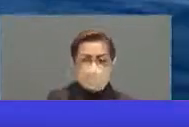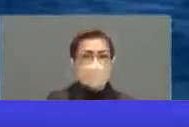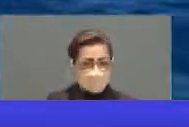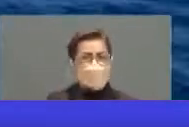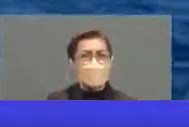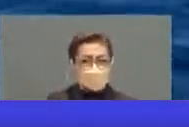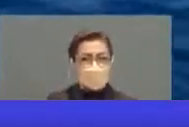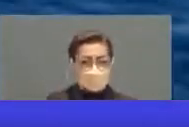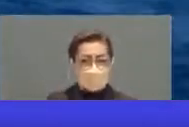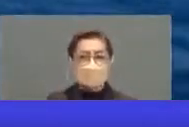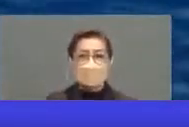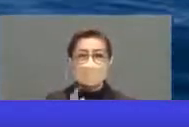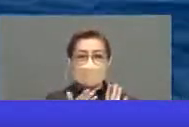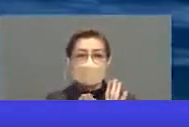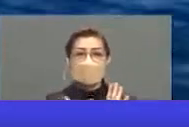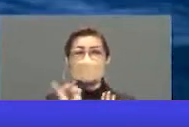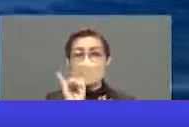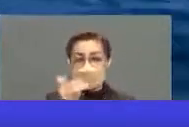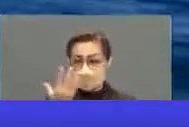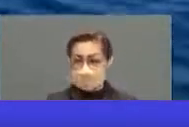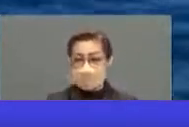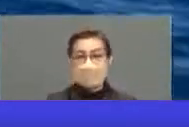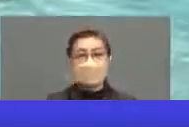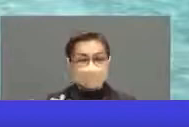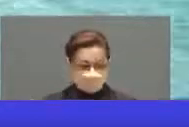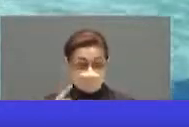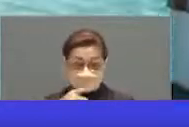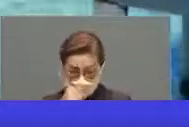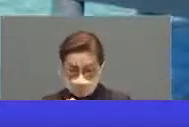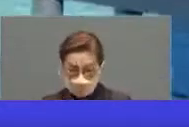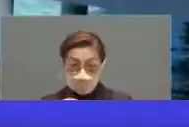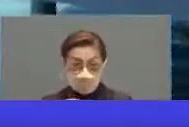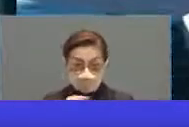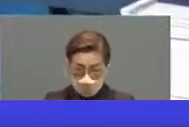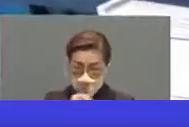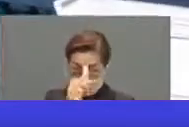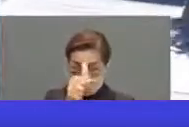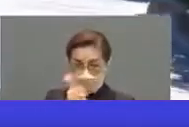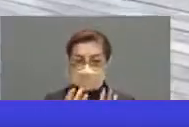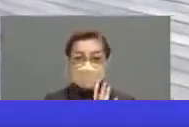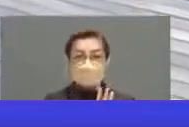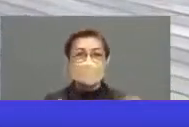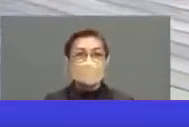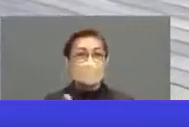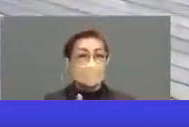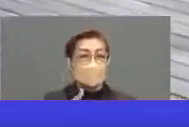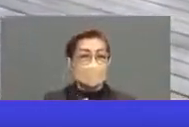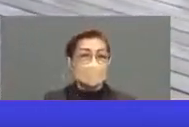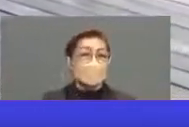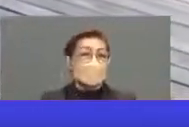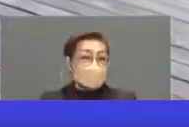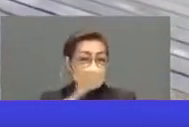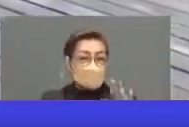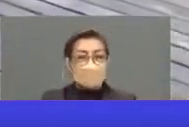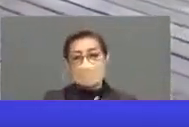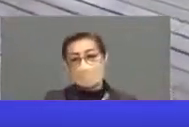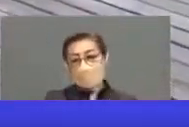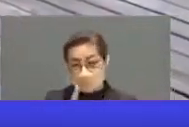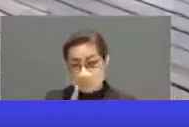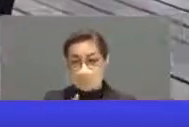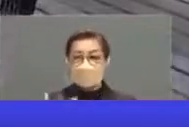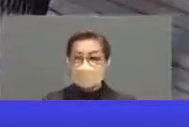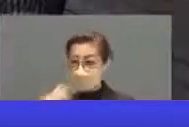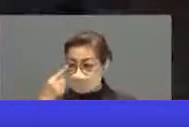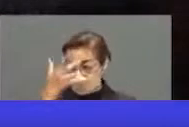ครั้งนี้เพิ่มมาอีกแล้วเพิ่มอายุงาน 10นี้น่าจะได้ไปใช้ไปเที่ยวกันบ้างละนะฮะได้ไปกระตุ้นเศรษฐกิจกันเลยทีเดียวเนาะในช่วงนี้ที่นะครับพร้อมกับ